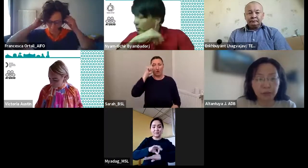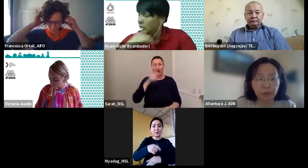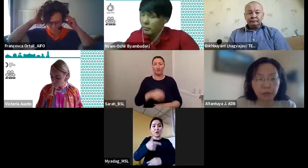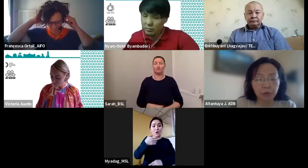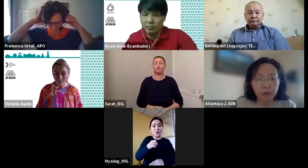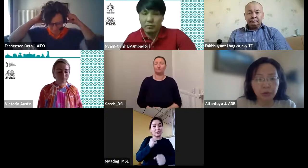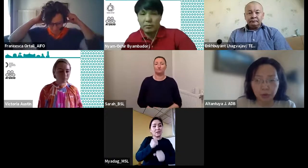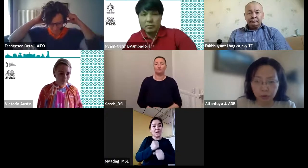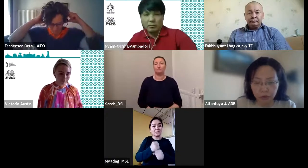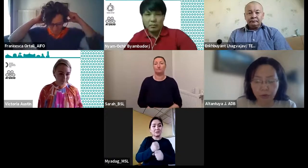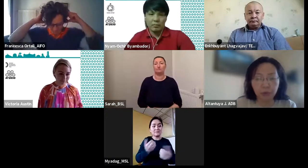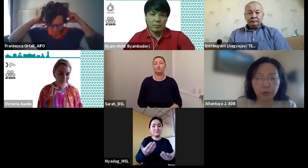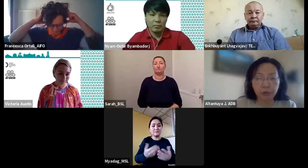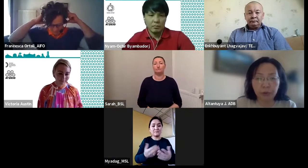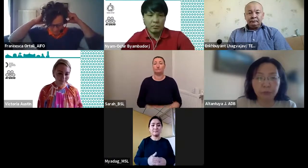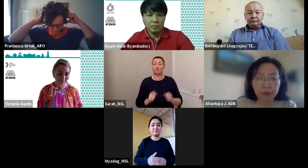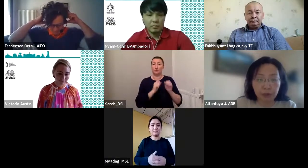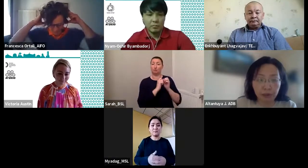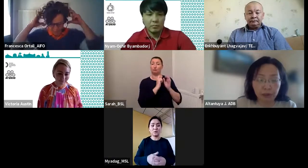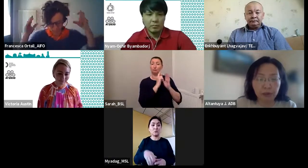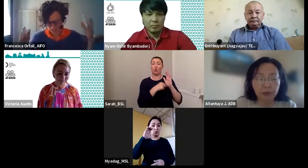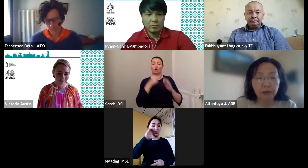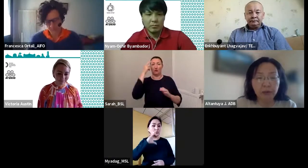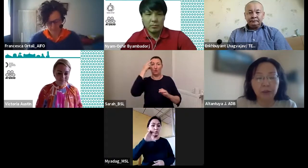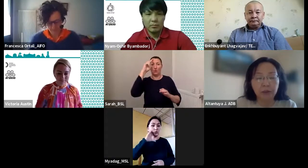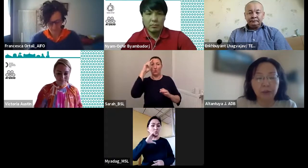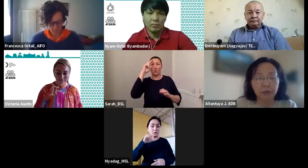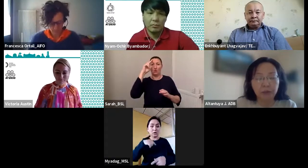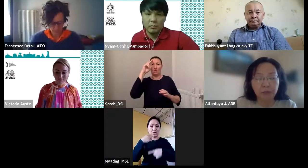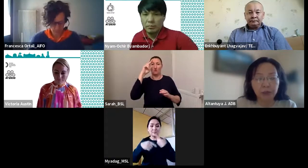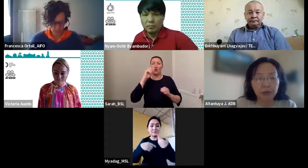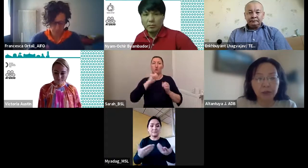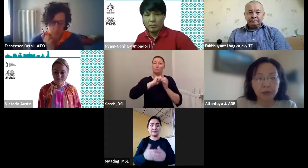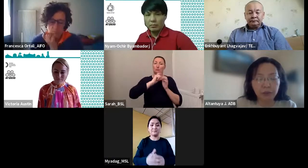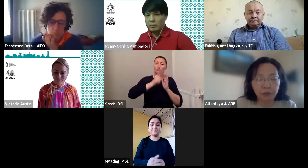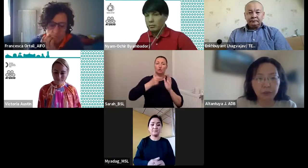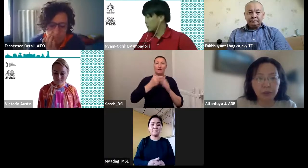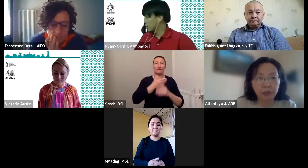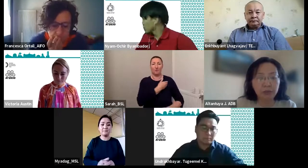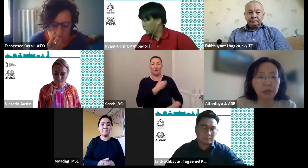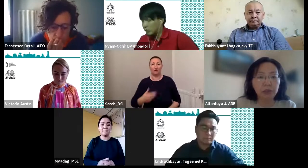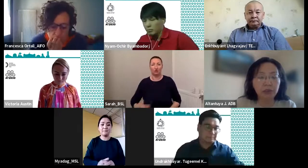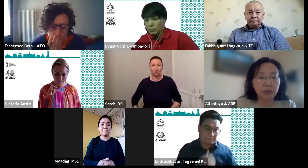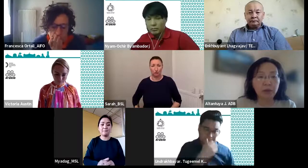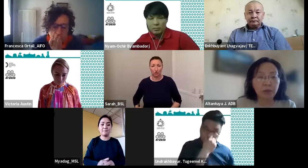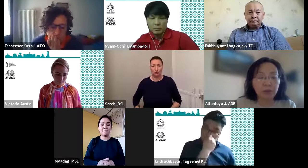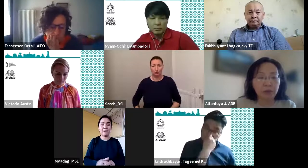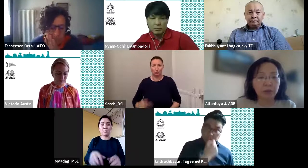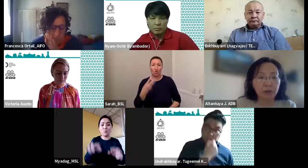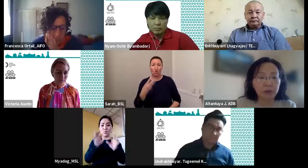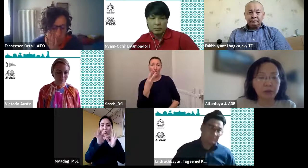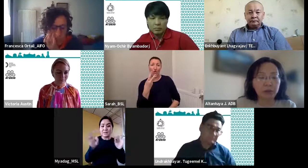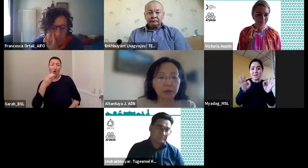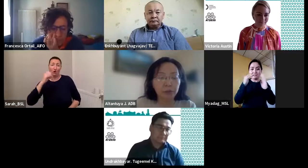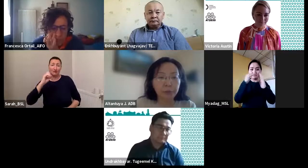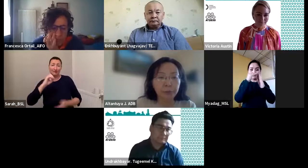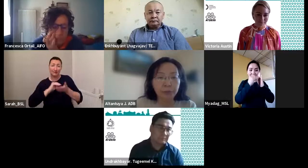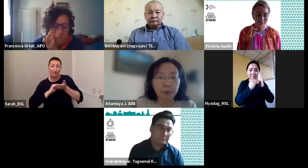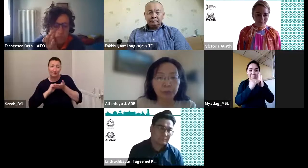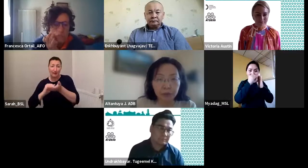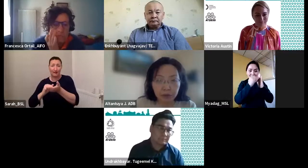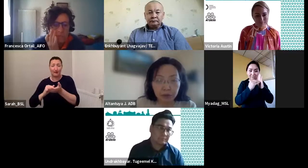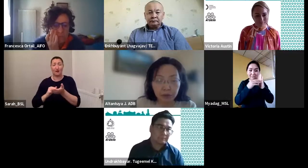ажлуудыг та бүхэнд зүгээр сонирхолтой үднээс базаад хэлье. Мэдээж яриг илүү наривчлаад дэлгэрэнгүй мэдээлэл авах хэрэгтэй